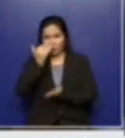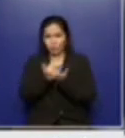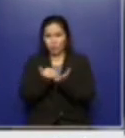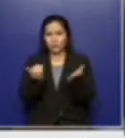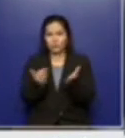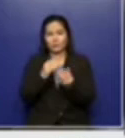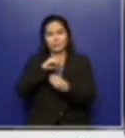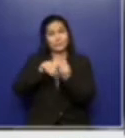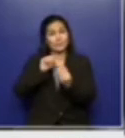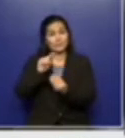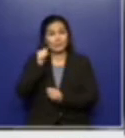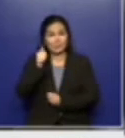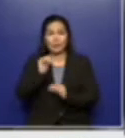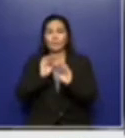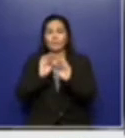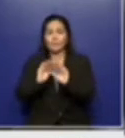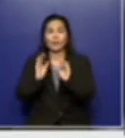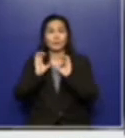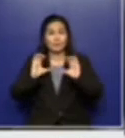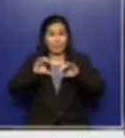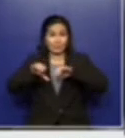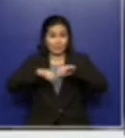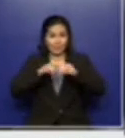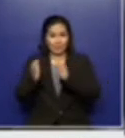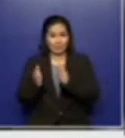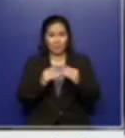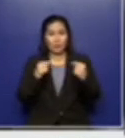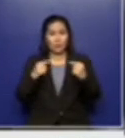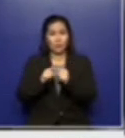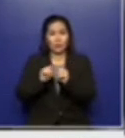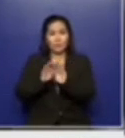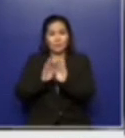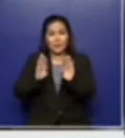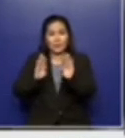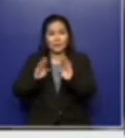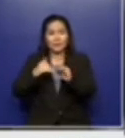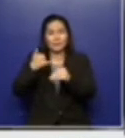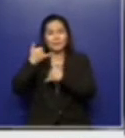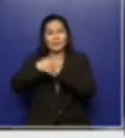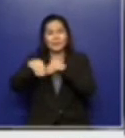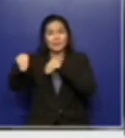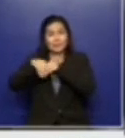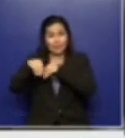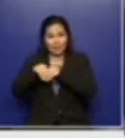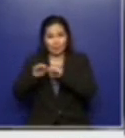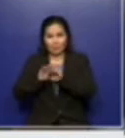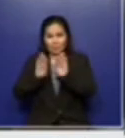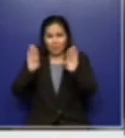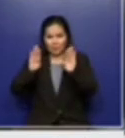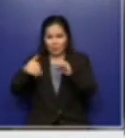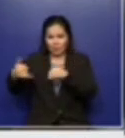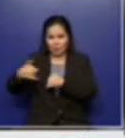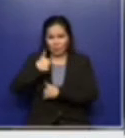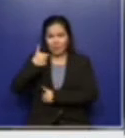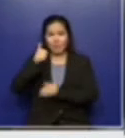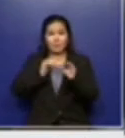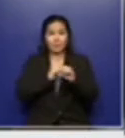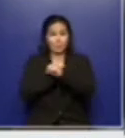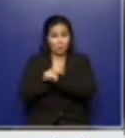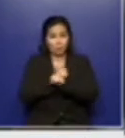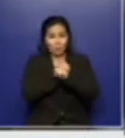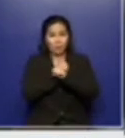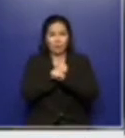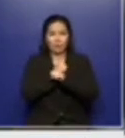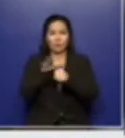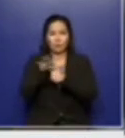ากด้วยส่วนสำคัญที่สุดที่เรื่องท่องเที่ยวคือการเล่นเปิดด่านชายแดนทั่วประเทศที่มีมาตรฐานความปลอดภัยโควิด-19 เ